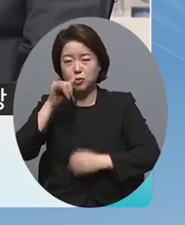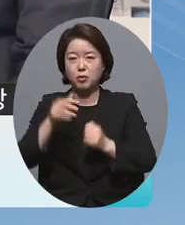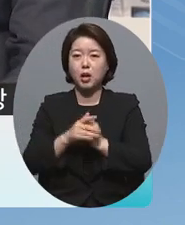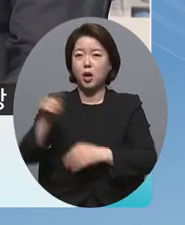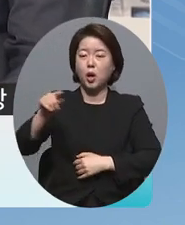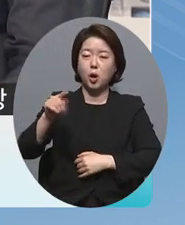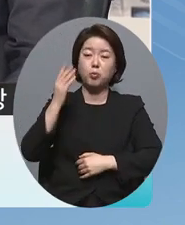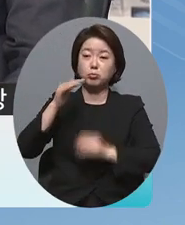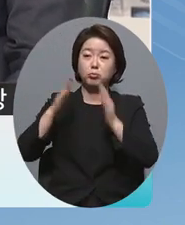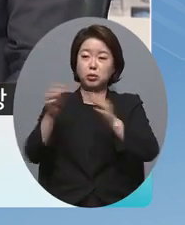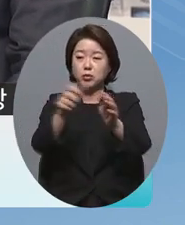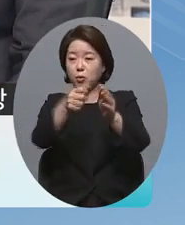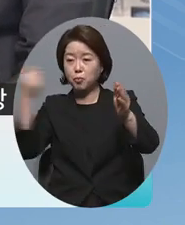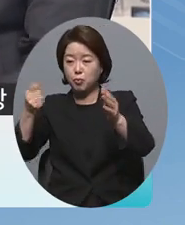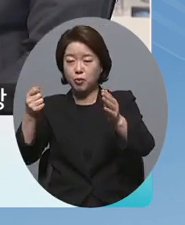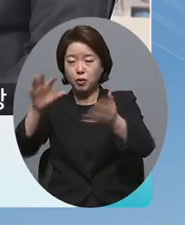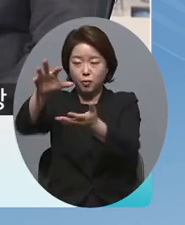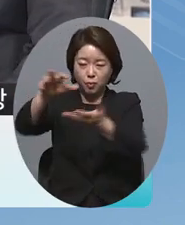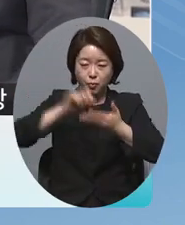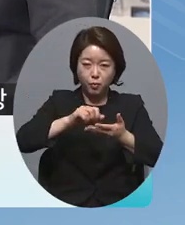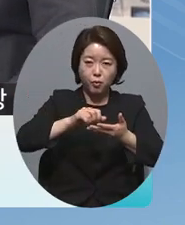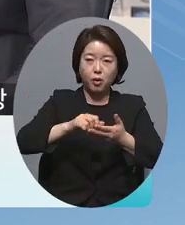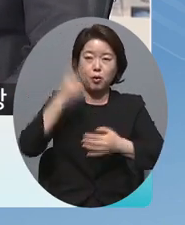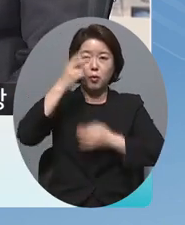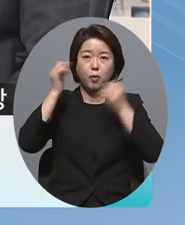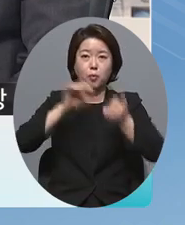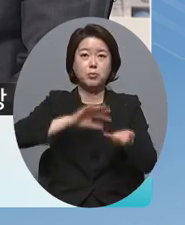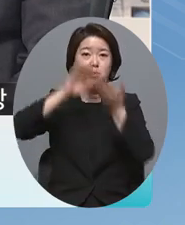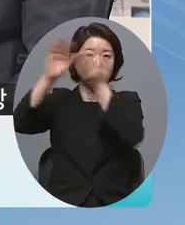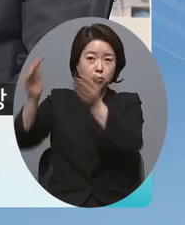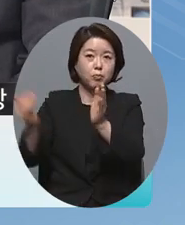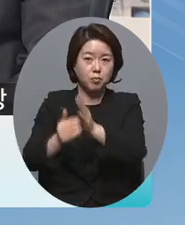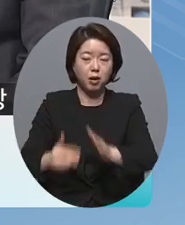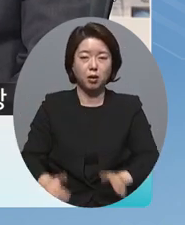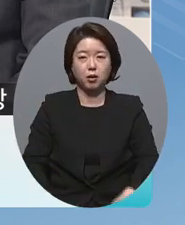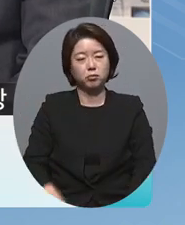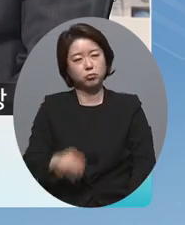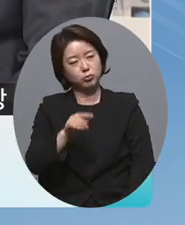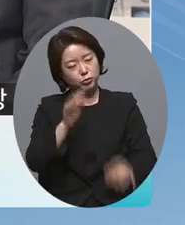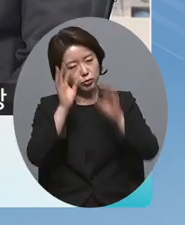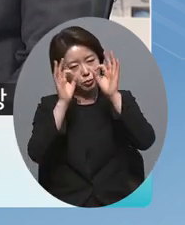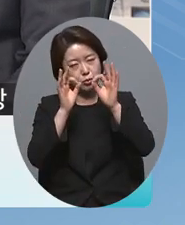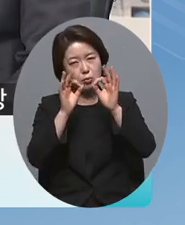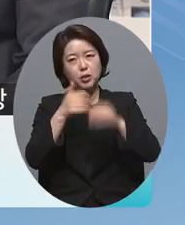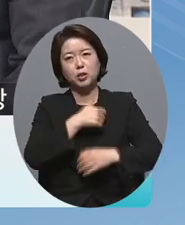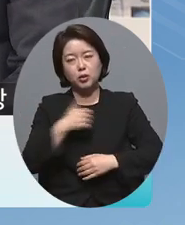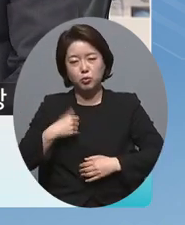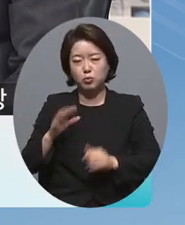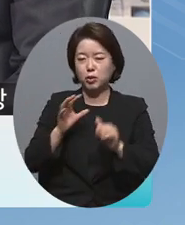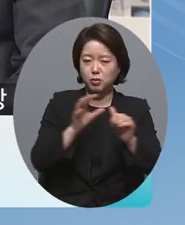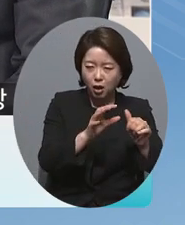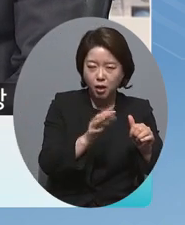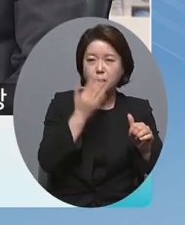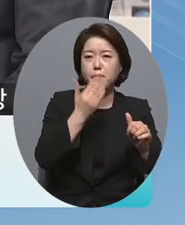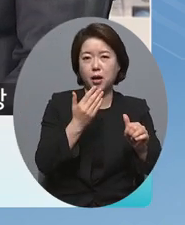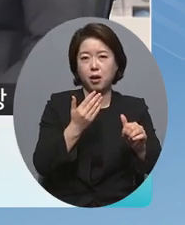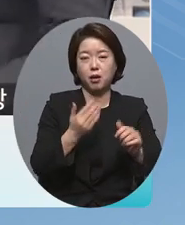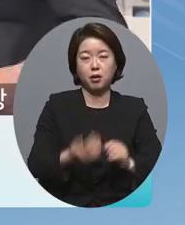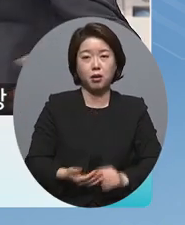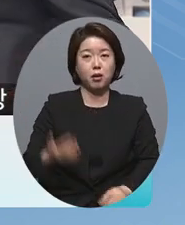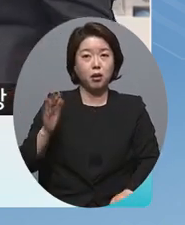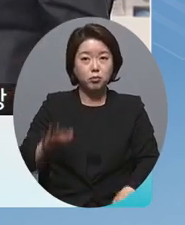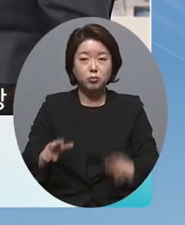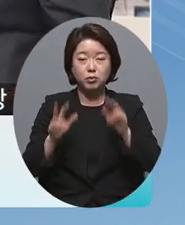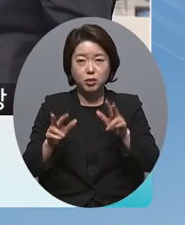뒤져가지고 검찰에 자료도 넘겼습니다. 자 이렇게 이 정도가 되면 저는 충분히 탄압이라고 좀 얘기할 수 있는 상황이다. 근데